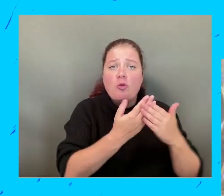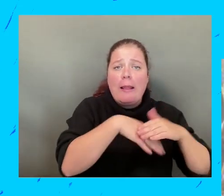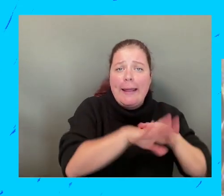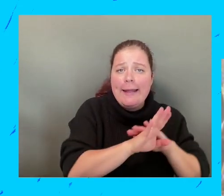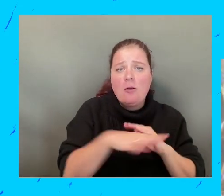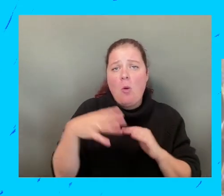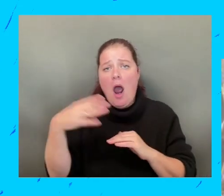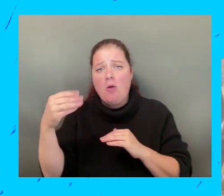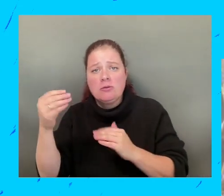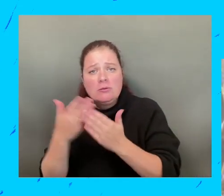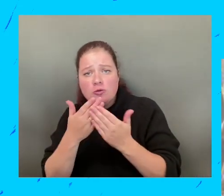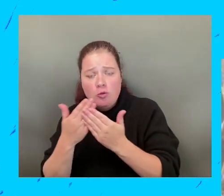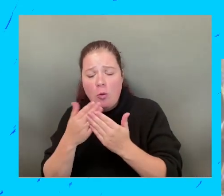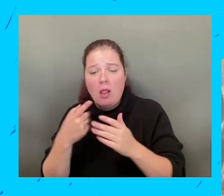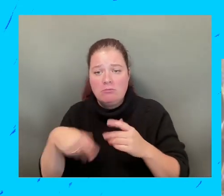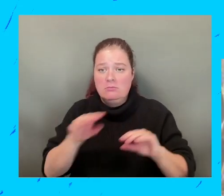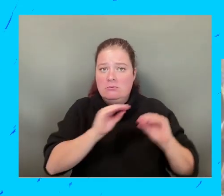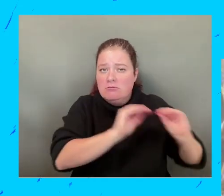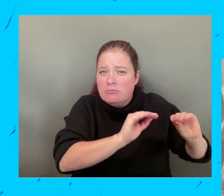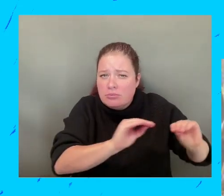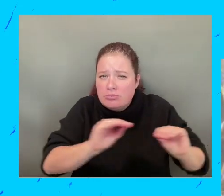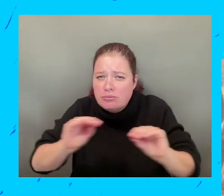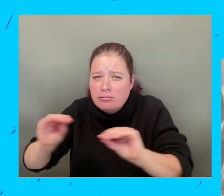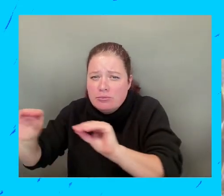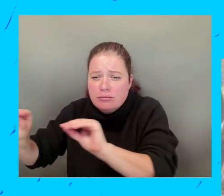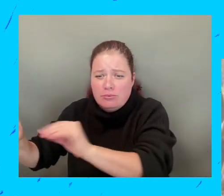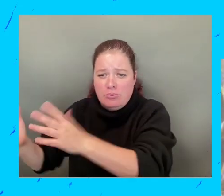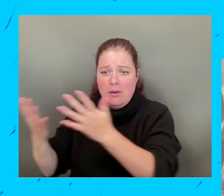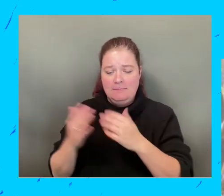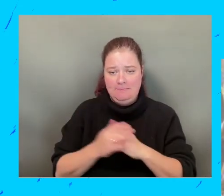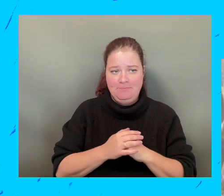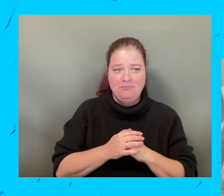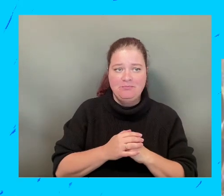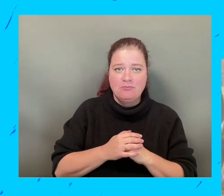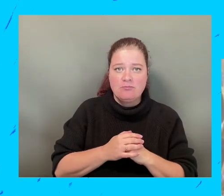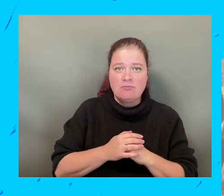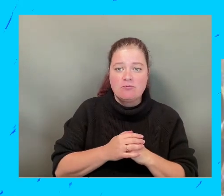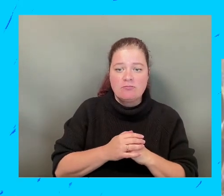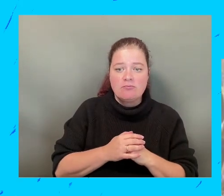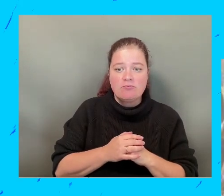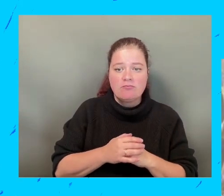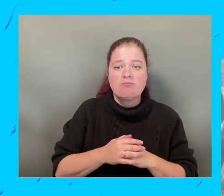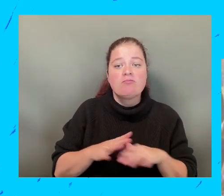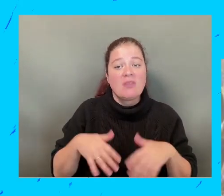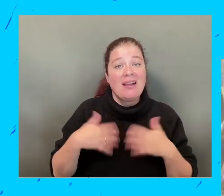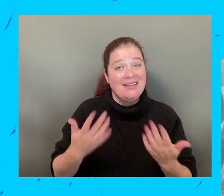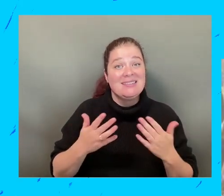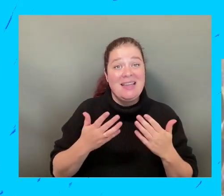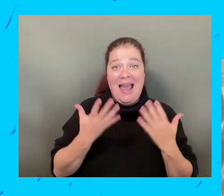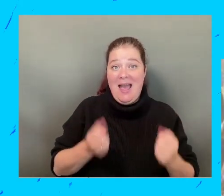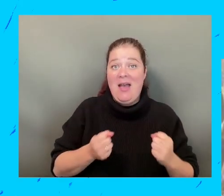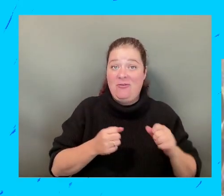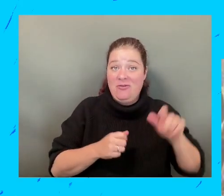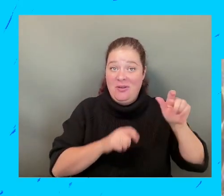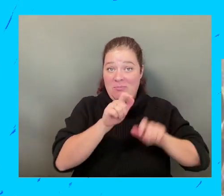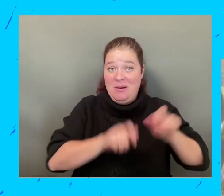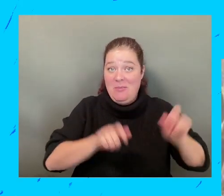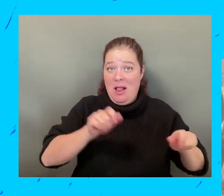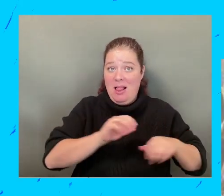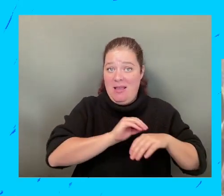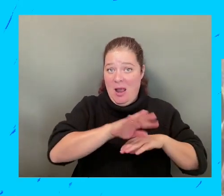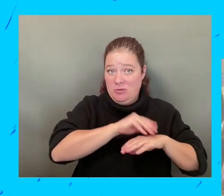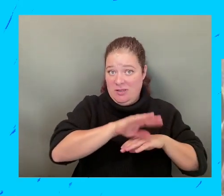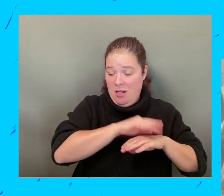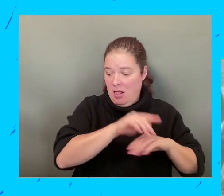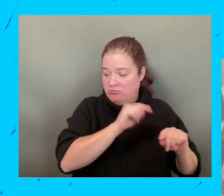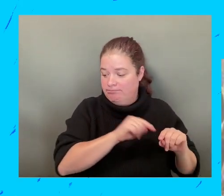les écoles, en parlant et en discutant les différents thèmes et les